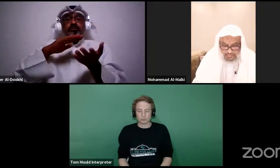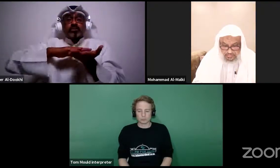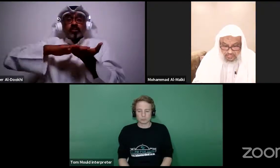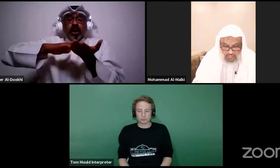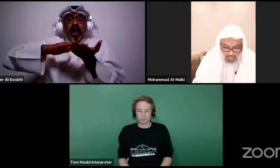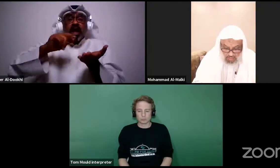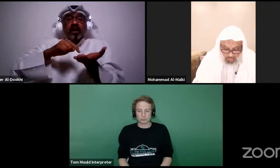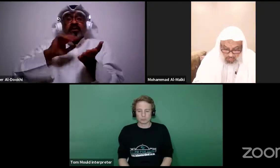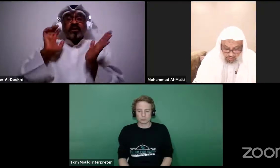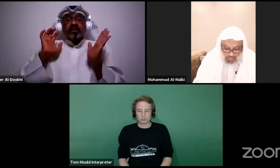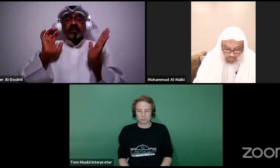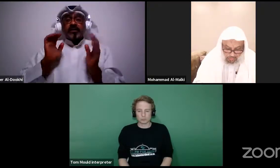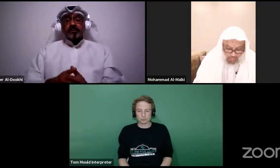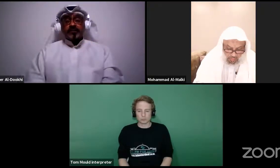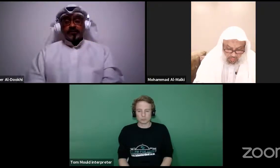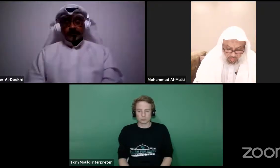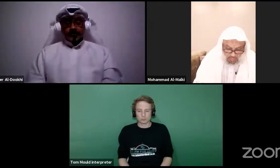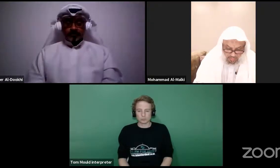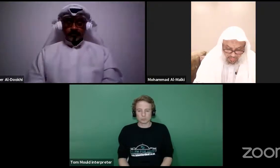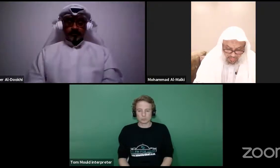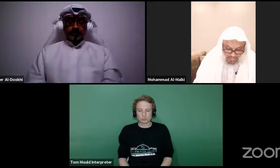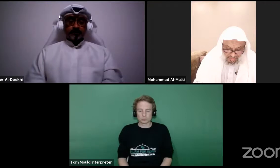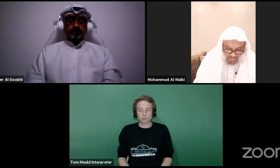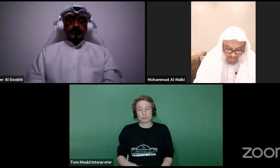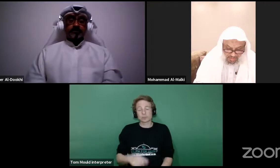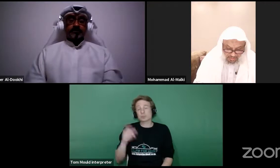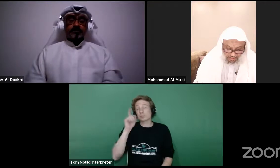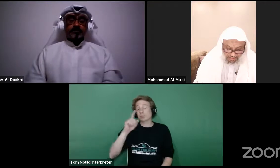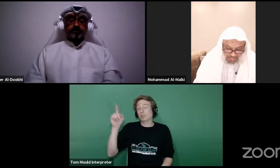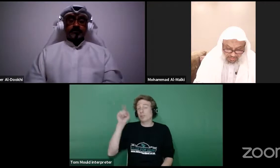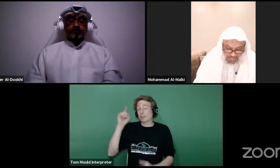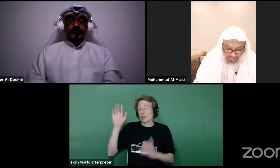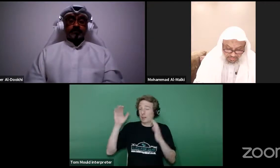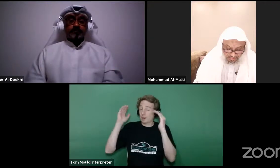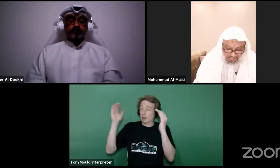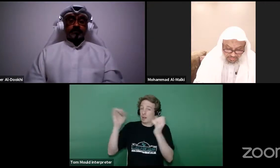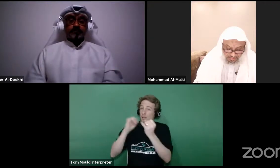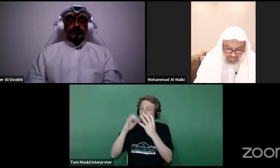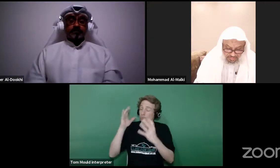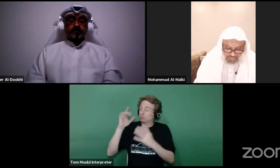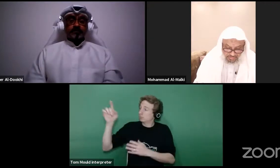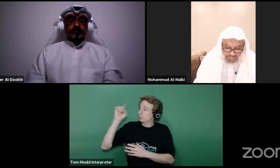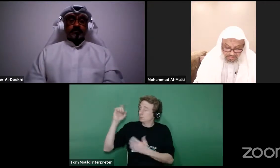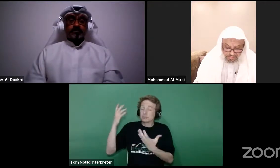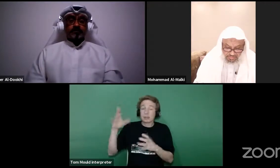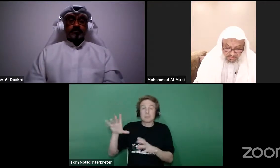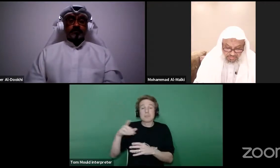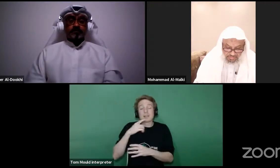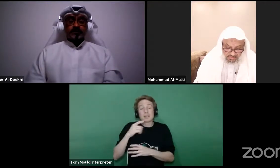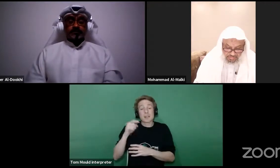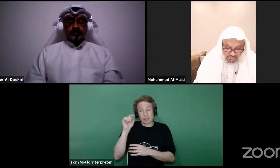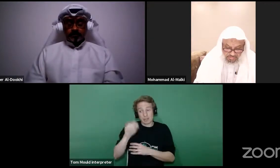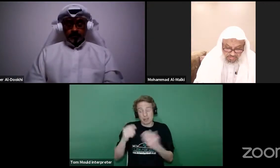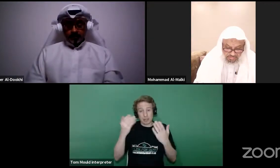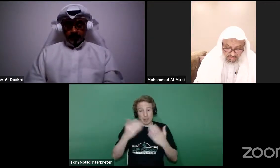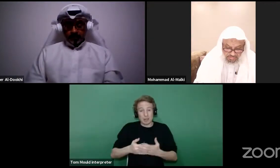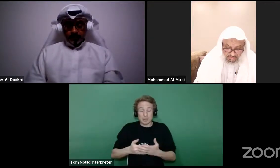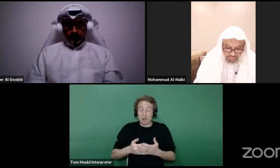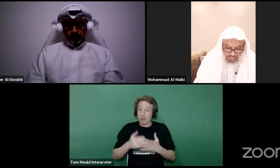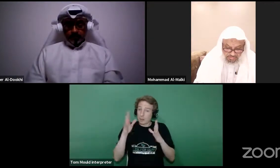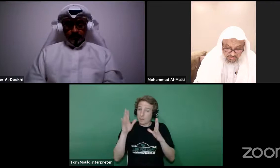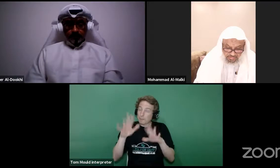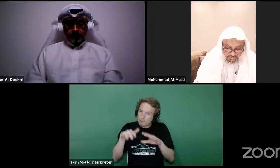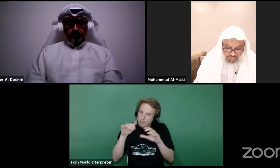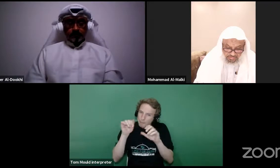And Allah the Most High, He named it as a blessed night. And when He says it's a blessed night, what it means is that